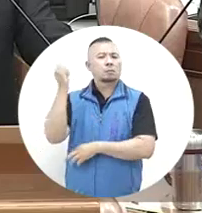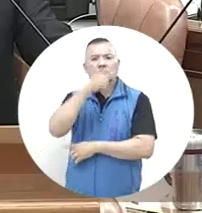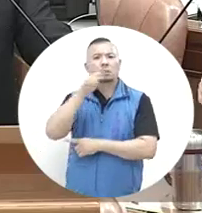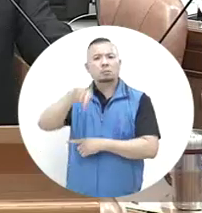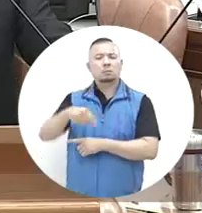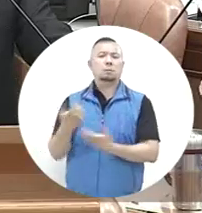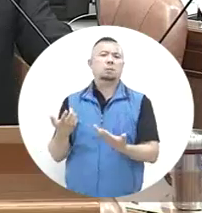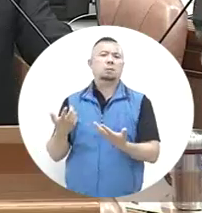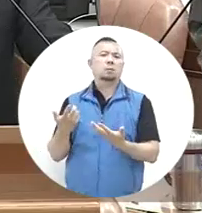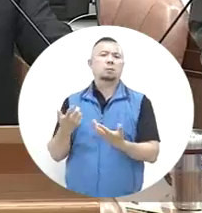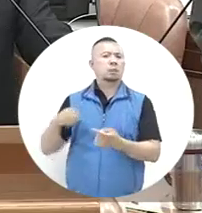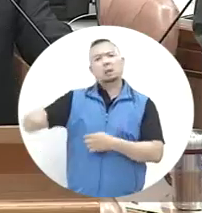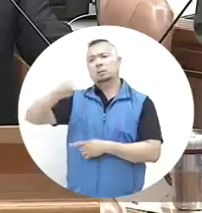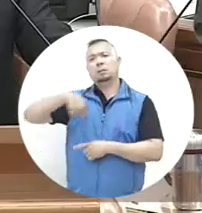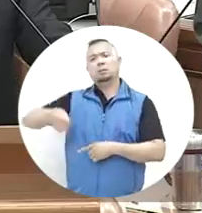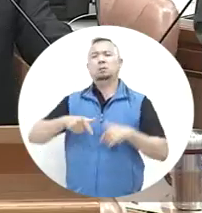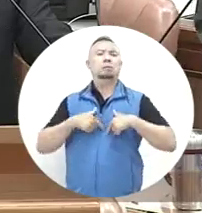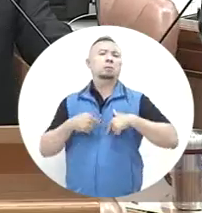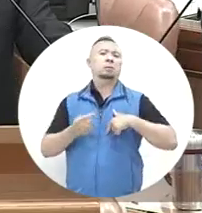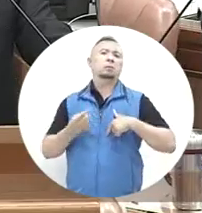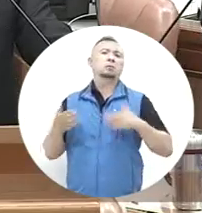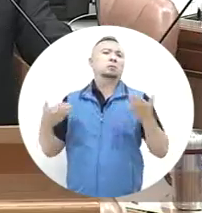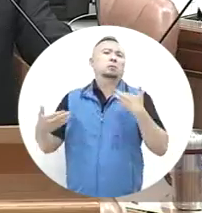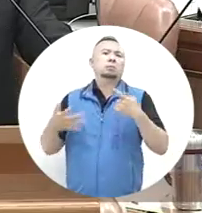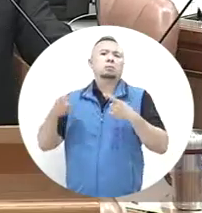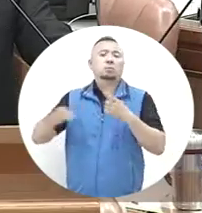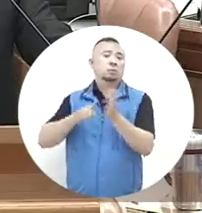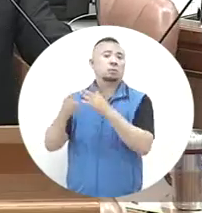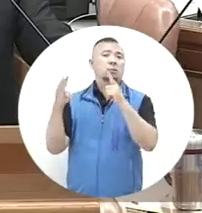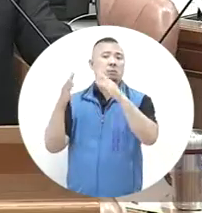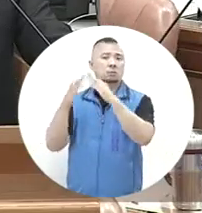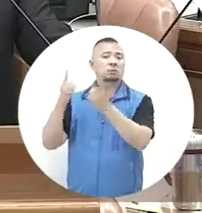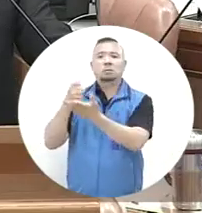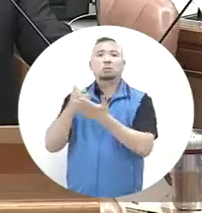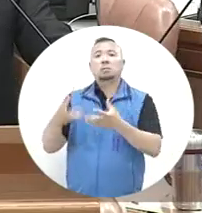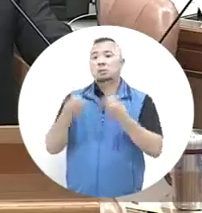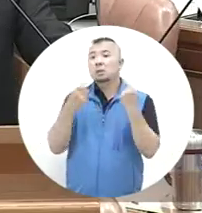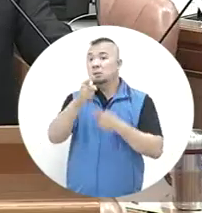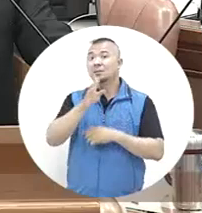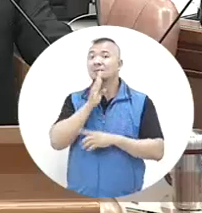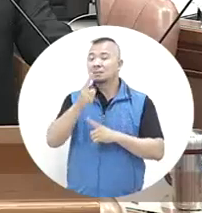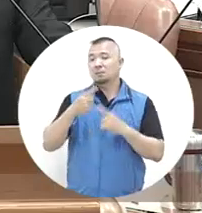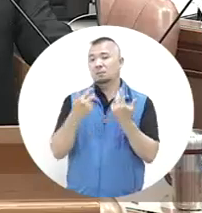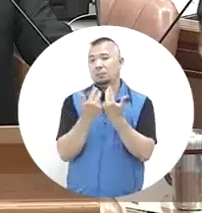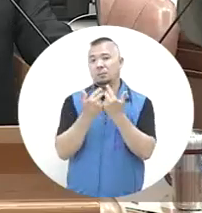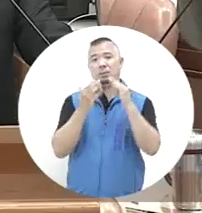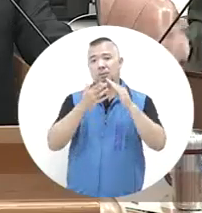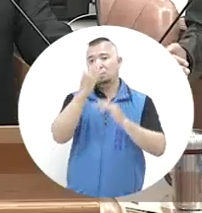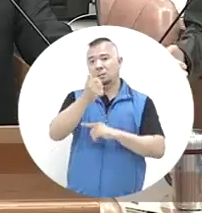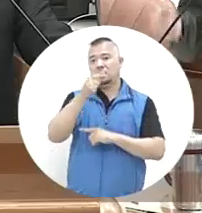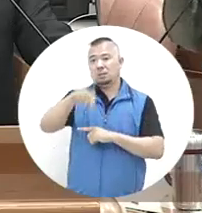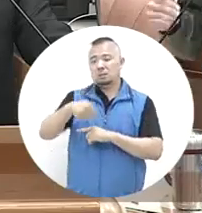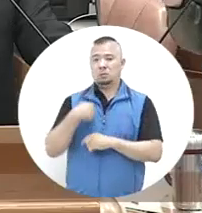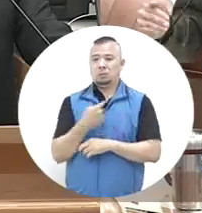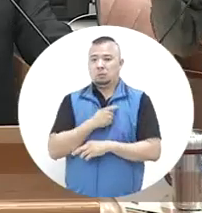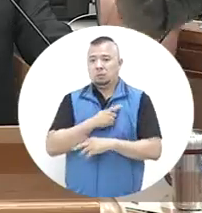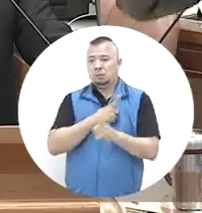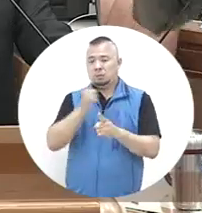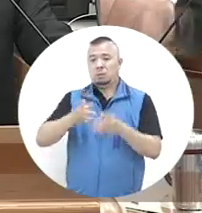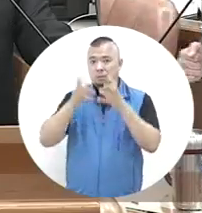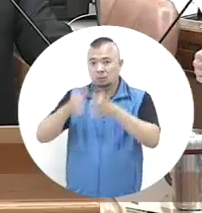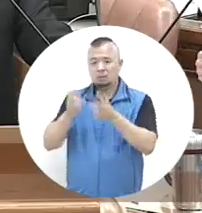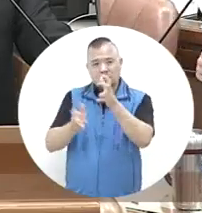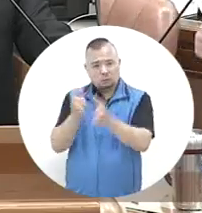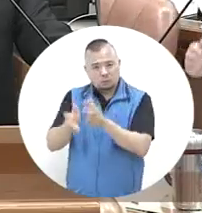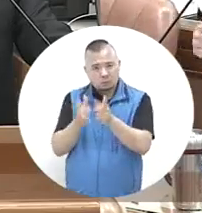天您是新北市市长，今天新北市又有那么多的核电厂，而且也逐年在厨